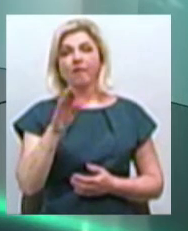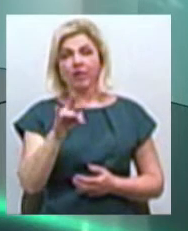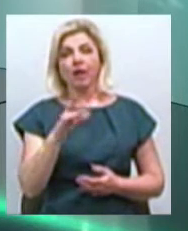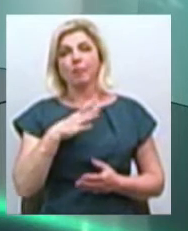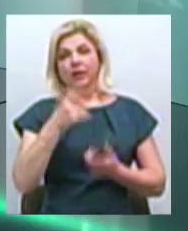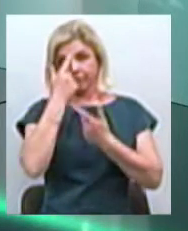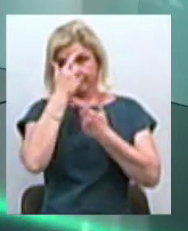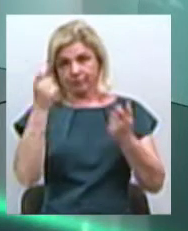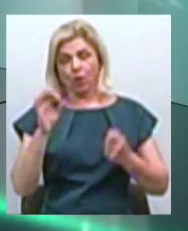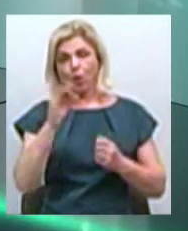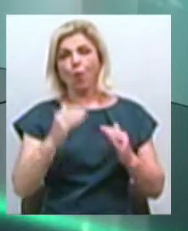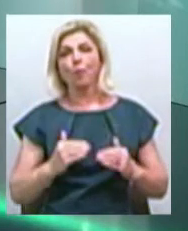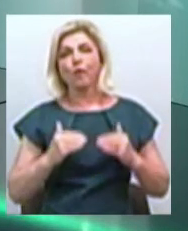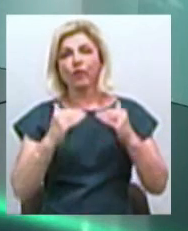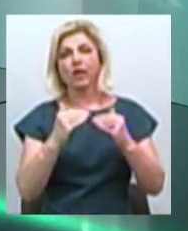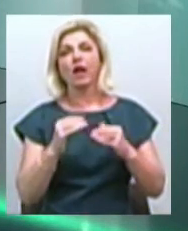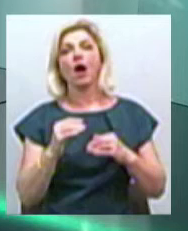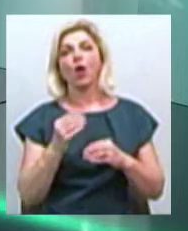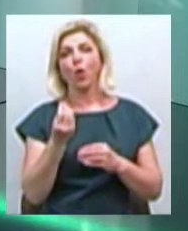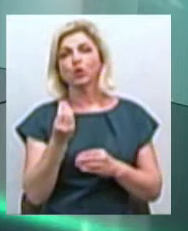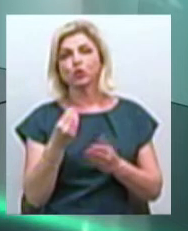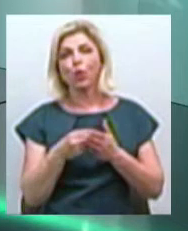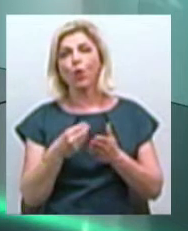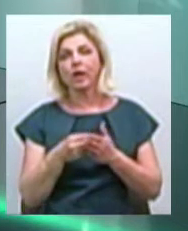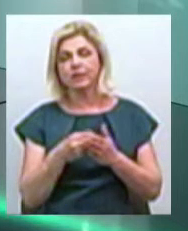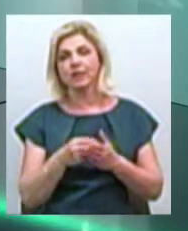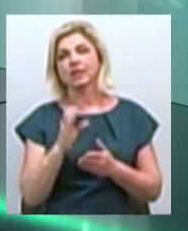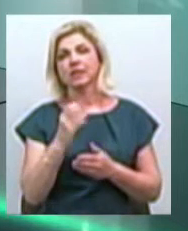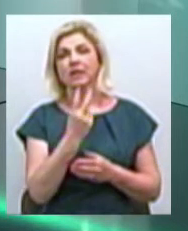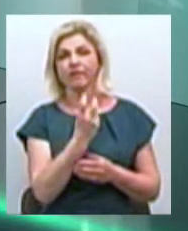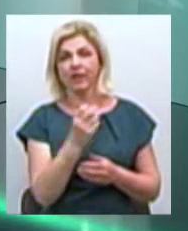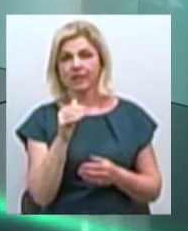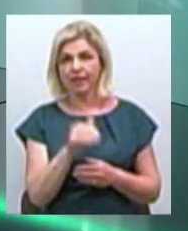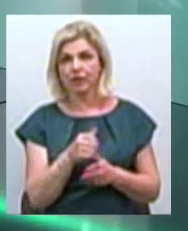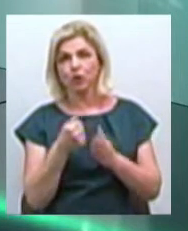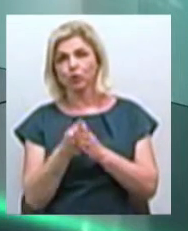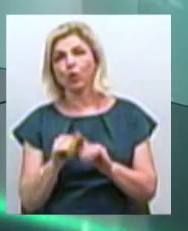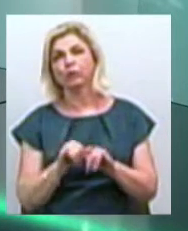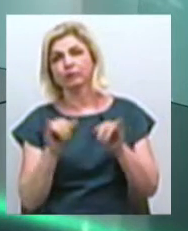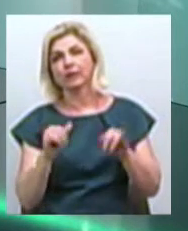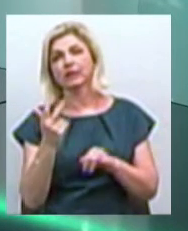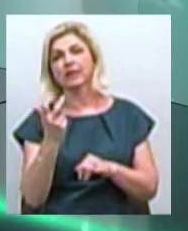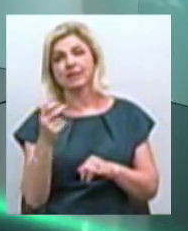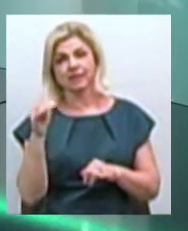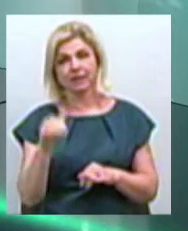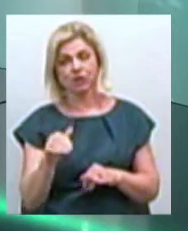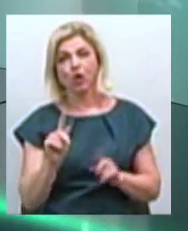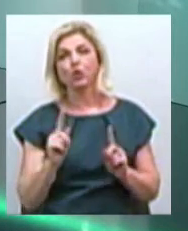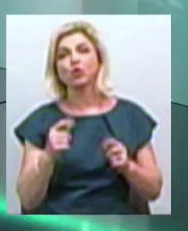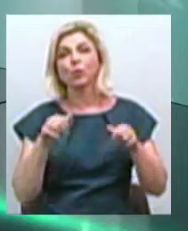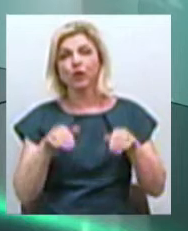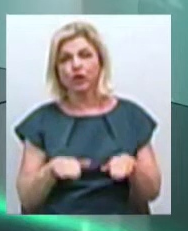також підвищення гранічного кошторису малих проєктів з 200 тисяч до 300. Чому прийнято